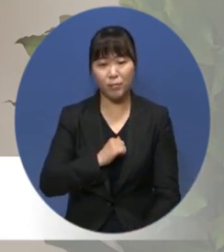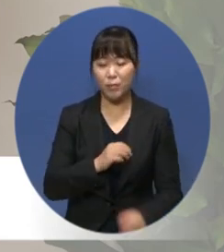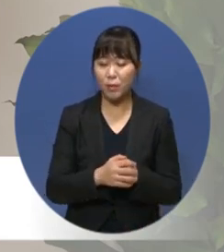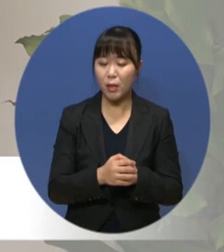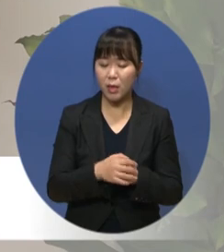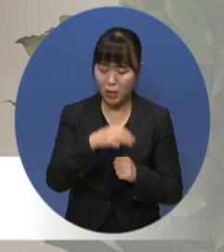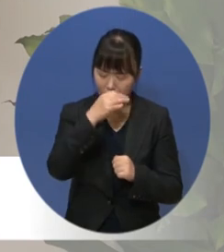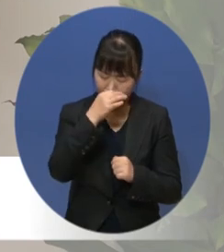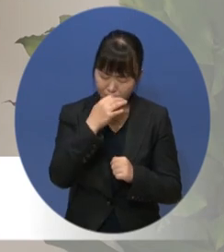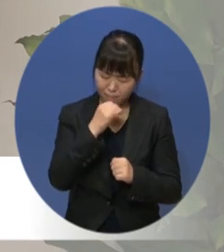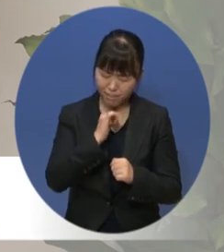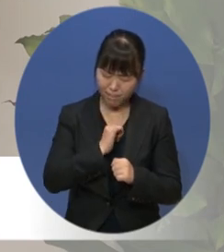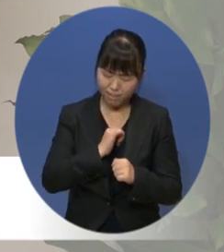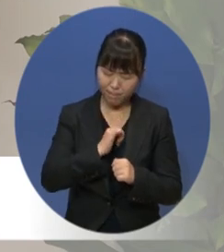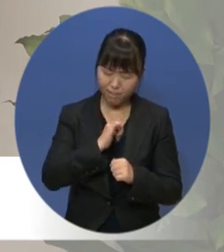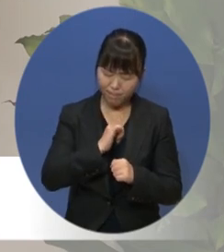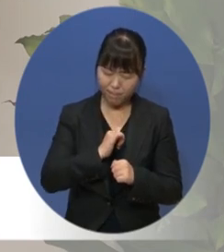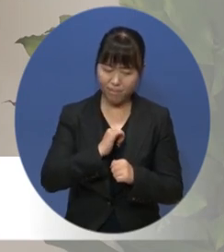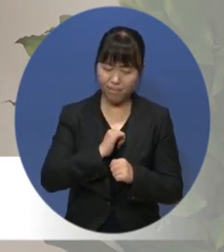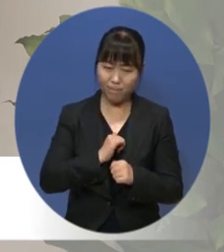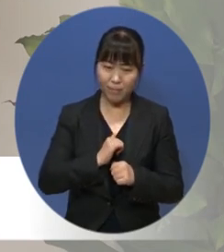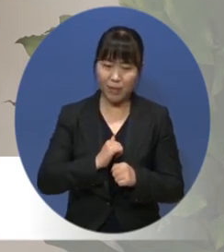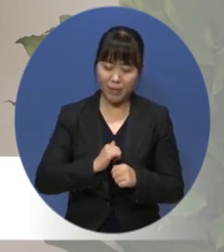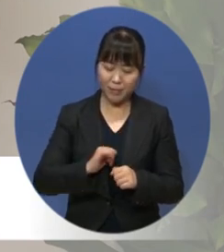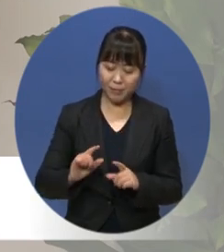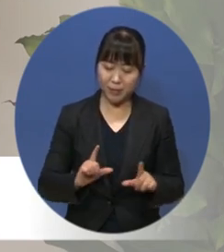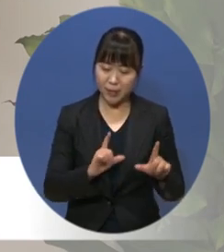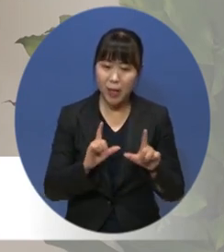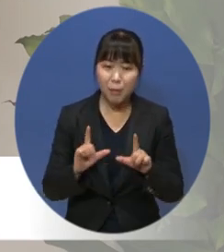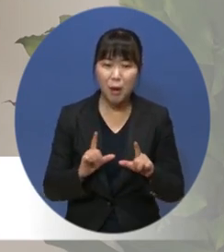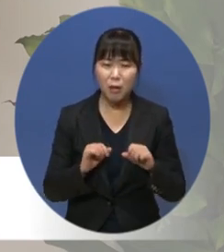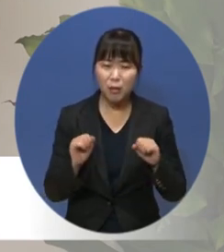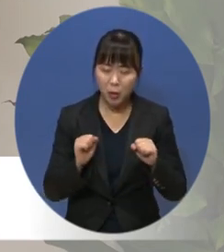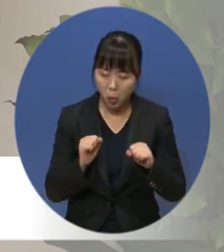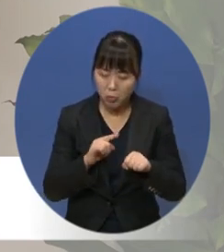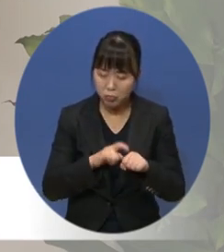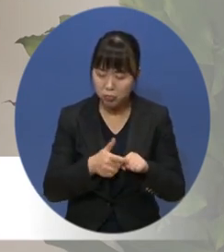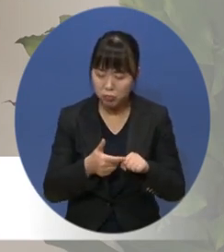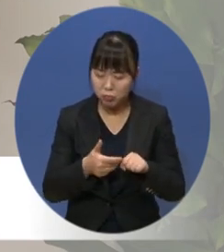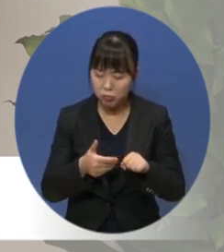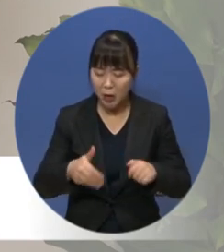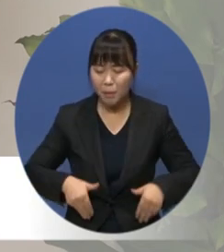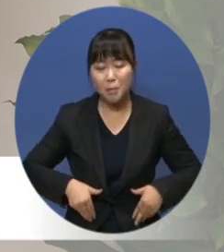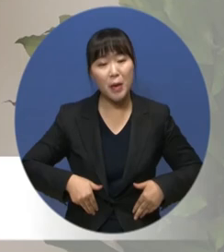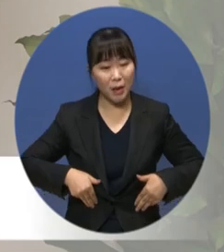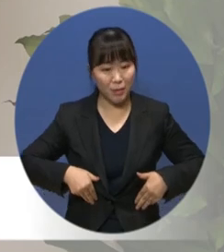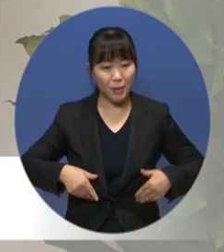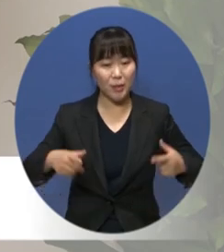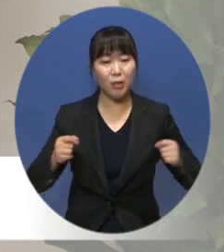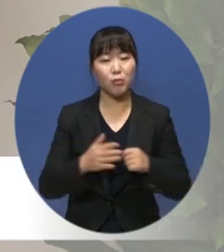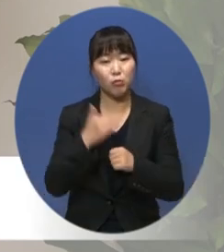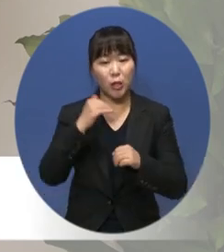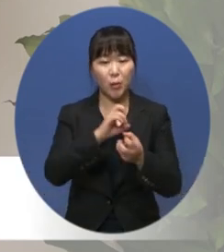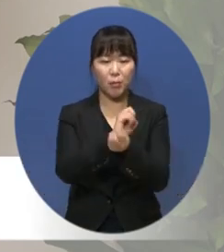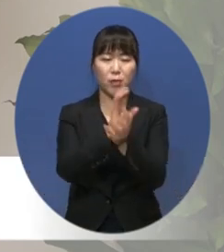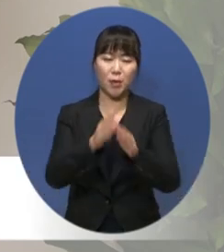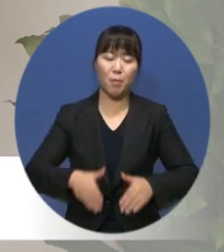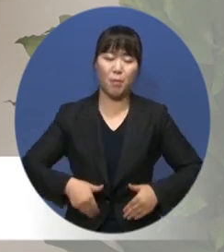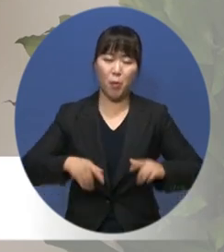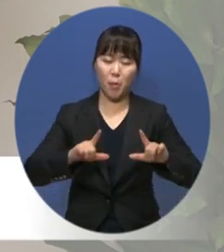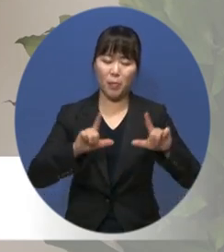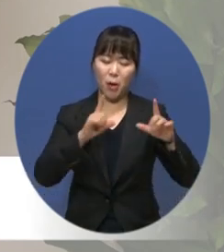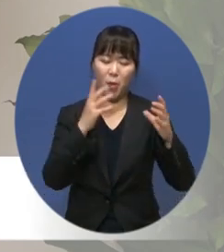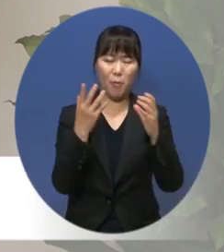경험을 포항 꼭 못 목이 사용하다보면 겨울을 어느새 재 나갑니다 너무나 4p 은 봄 나는